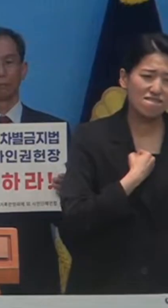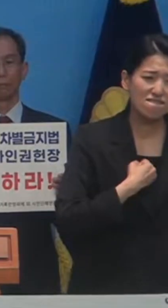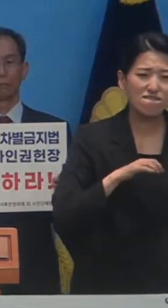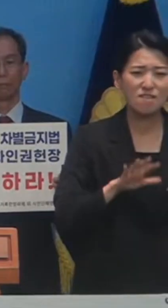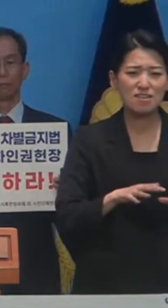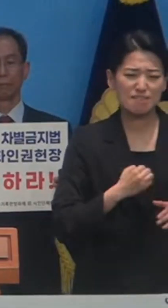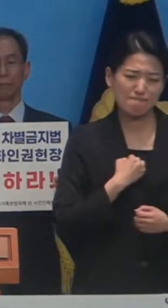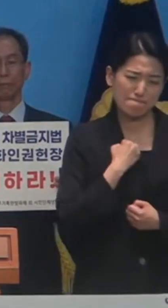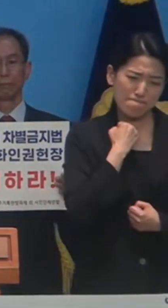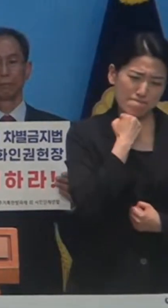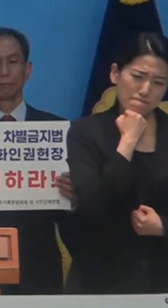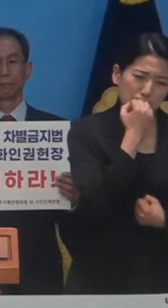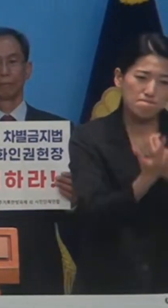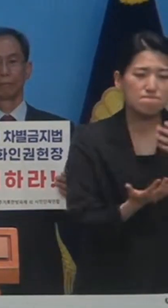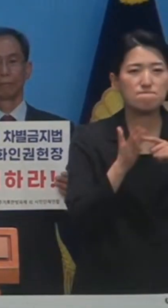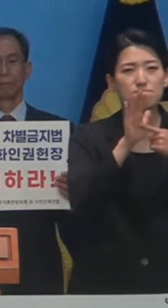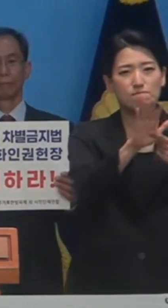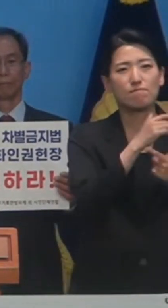섰습니다.